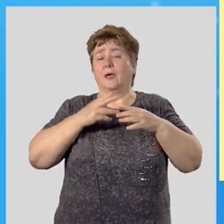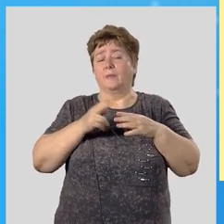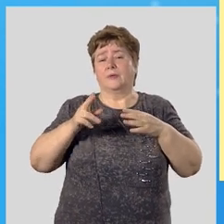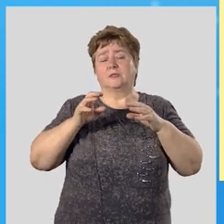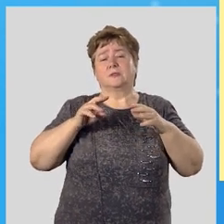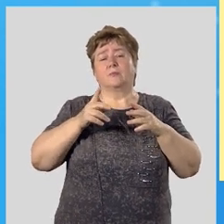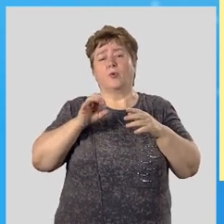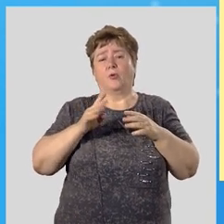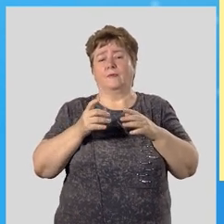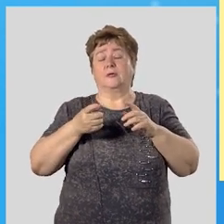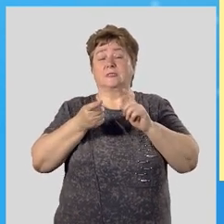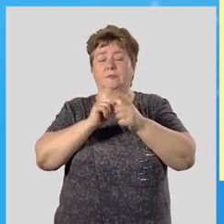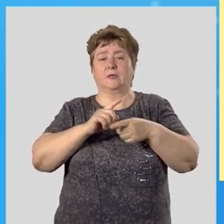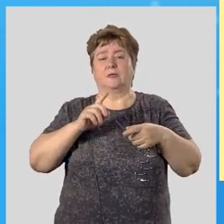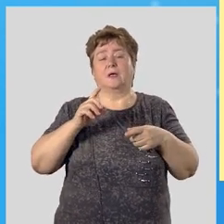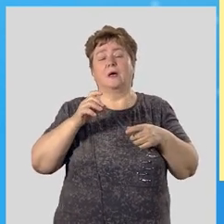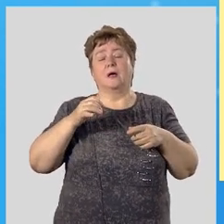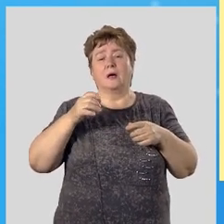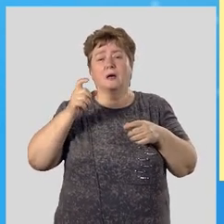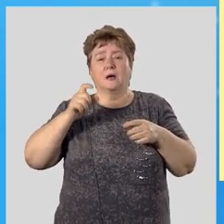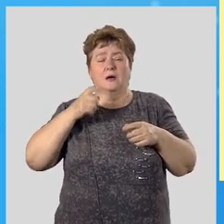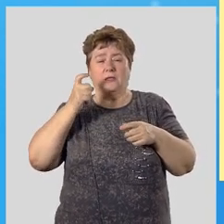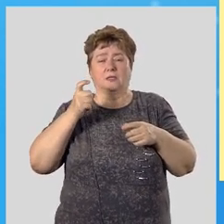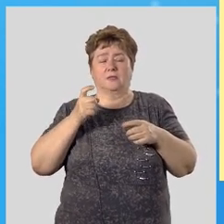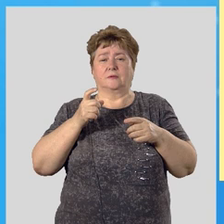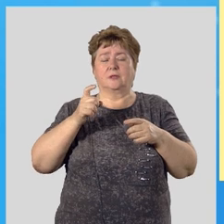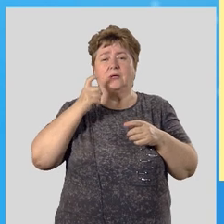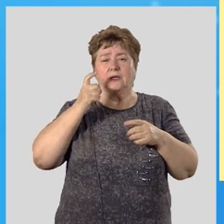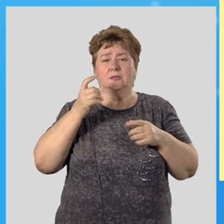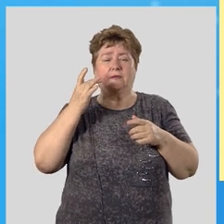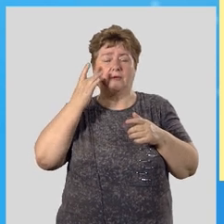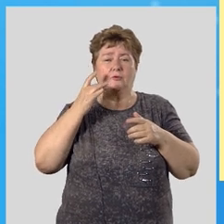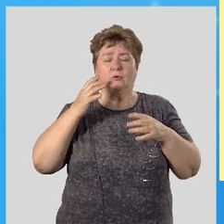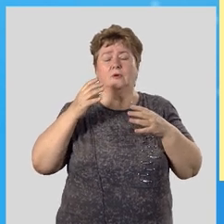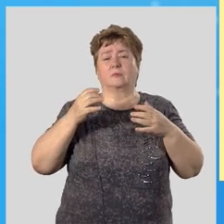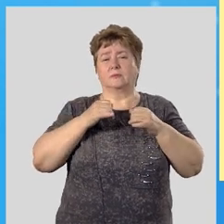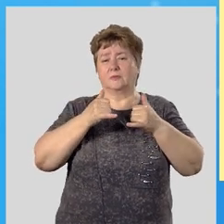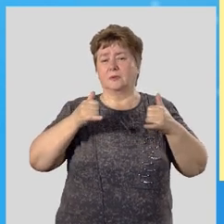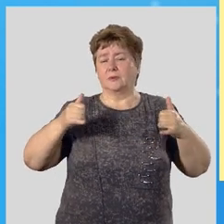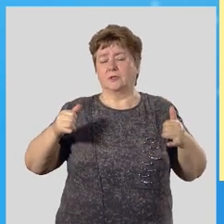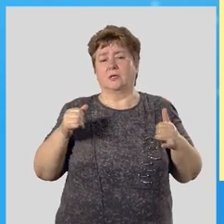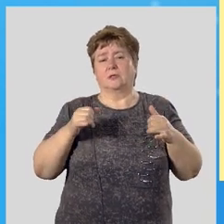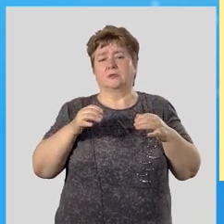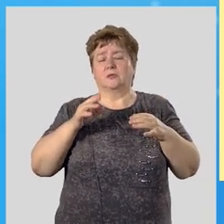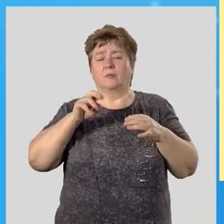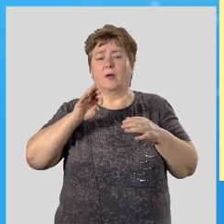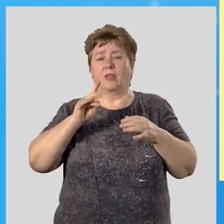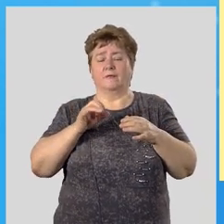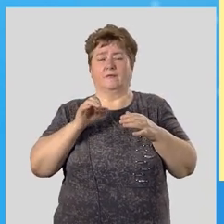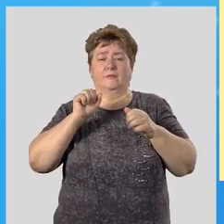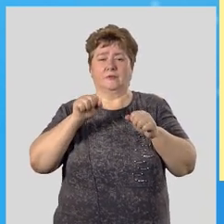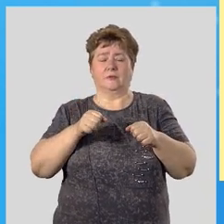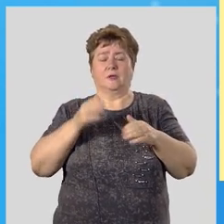смена хозяев. Хозяин, в котором паразит размножается половым способом,